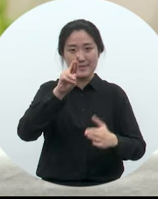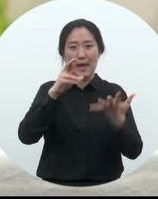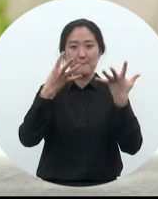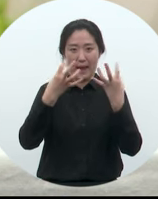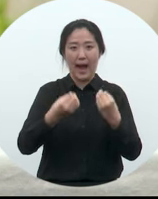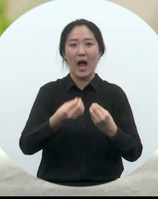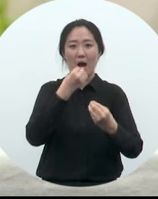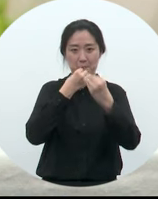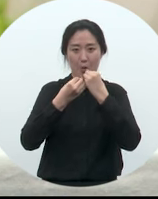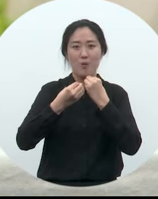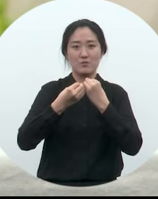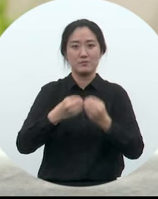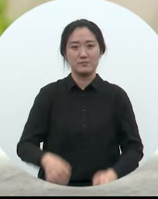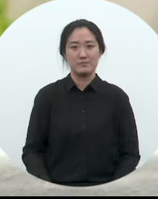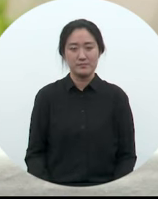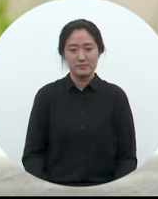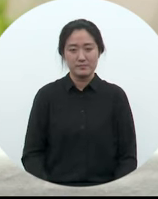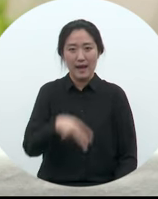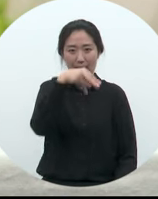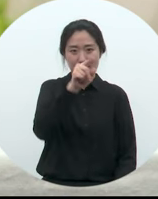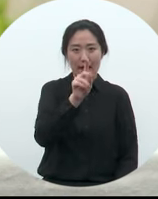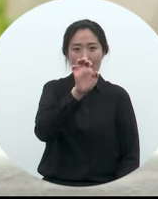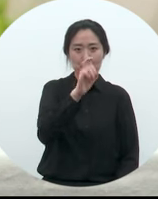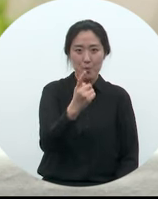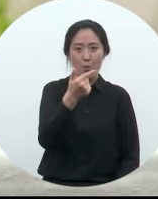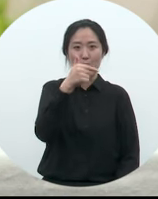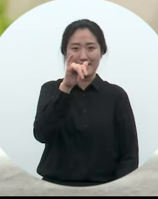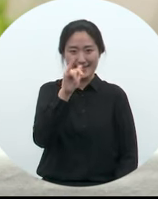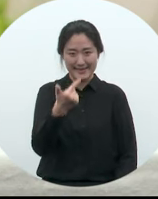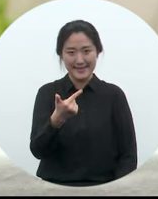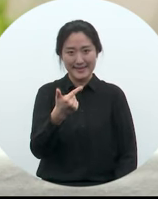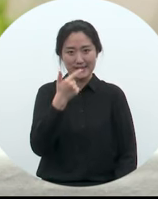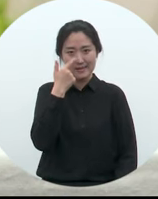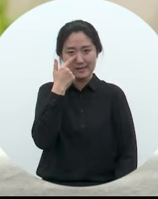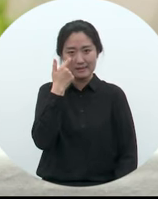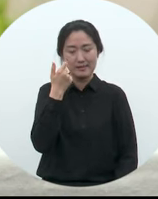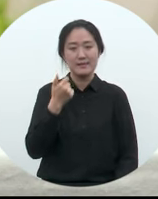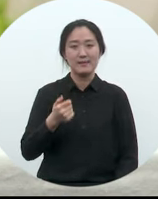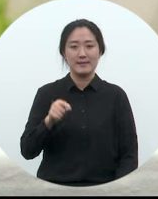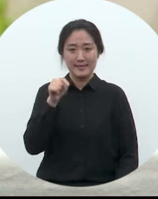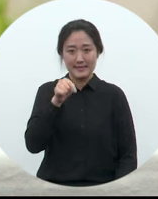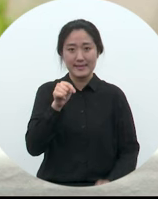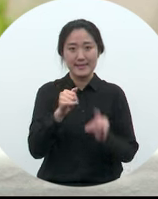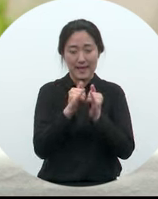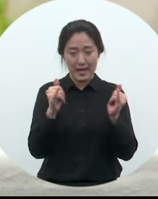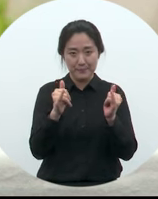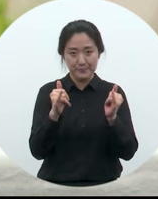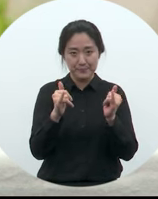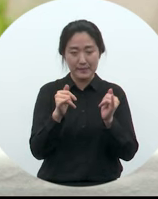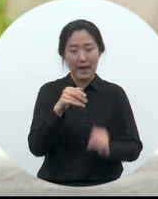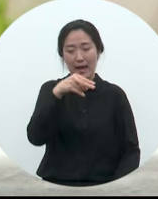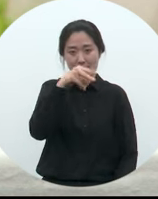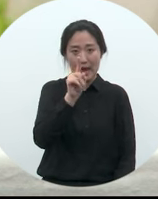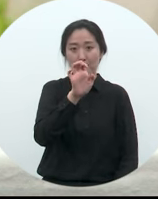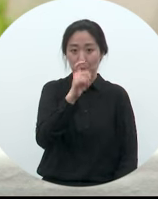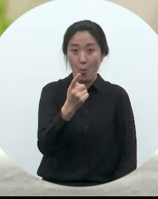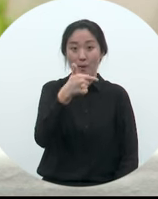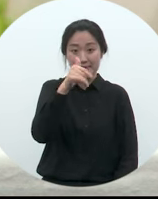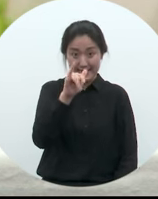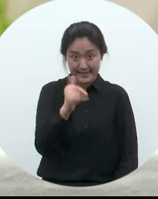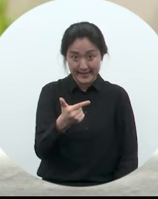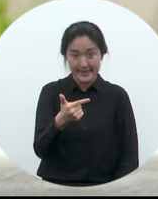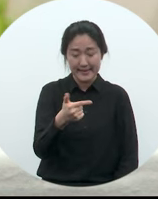먹는 걸로 알려져 있습니다. 인삼의 주성분이 사포닌이라는 거잘 아실 겁니다. 사포닌은 아까 말씀드린